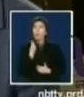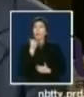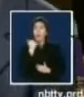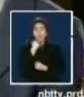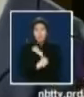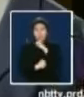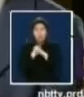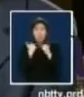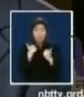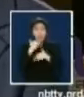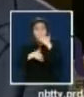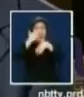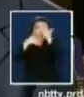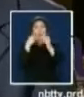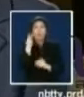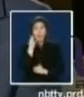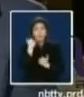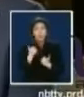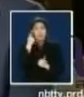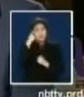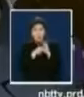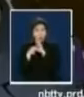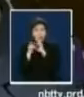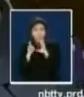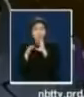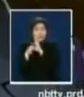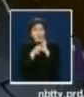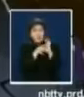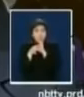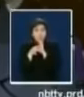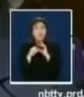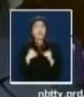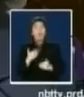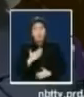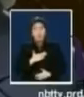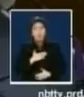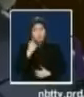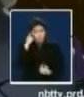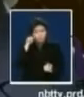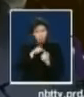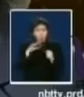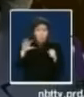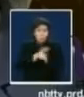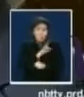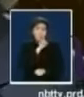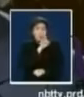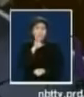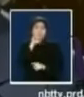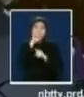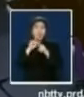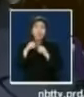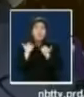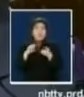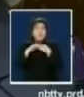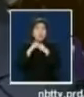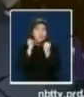นางสาวยิ่งลักษณ์ชินวัตรนายกรัฐมนตรีกล่าวผ่านรายการรัฐบาลยิ่งลักษณ์พบกับประชาชนโดยยอมรับว่าเหนื่อยกับการทำงานโดยไม่มีวันหยุด